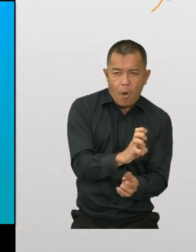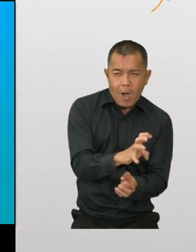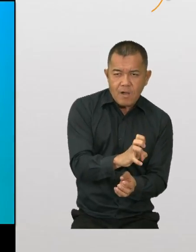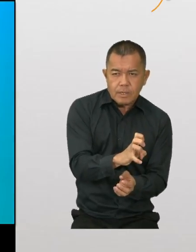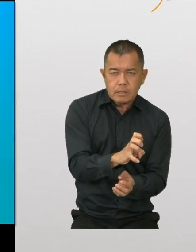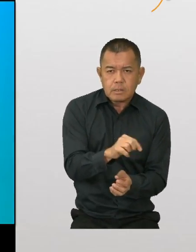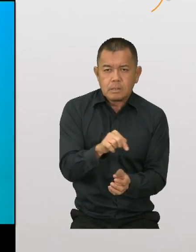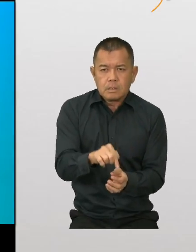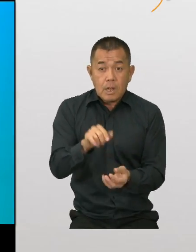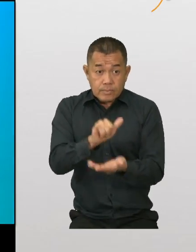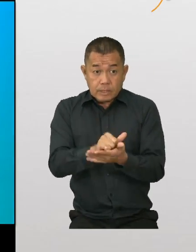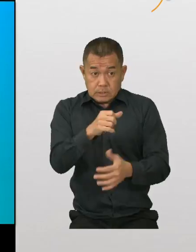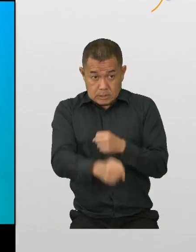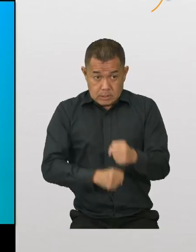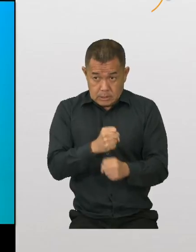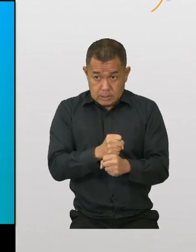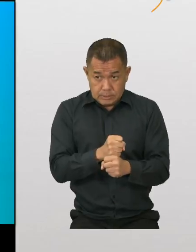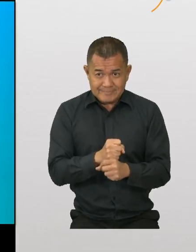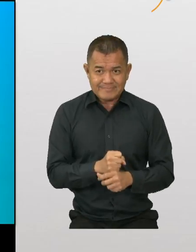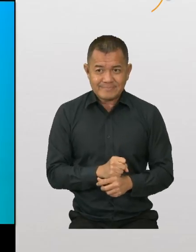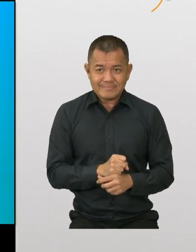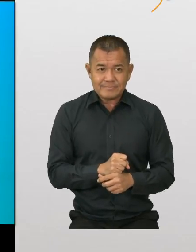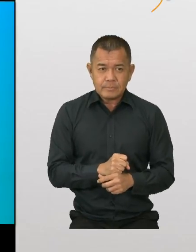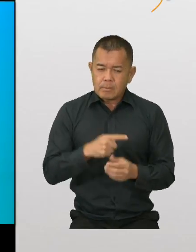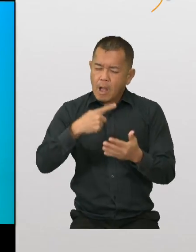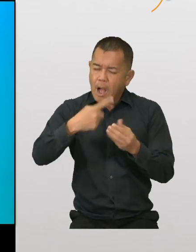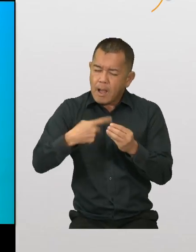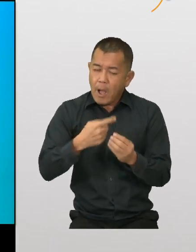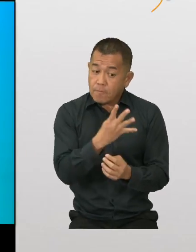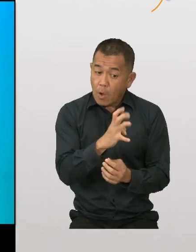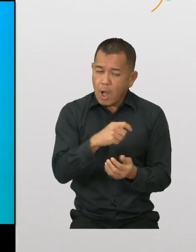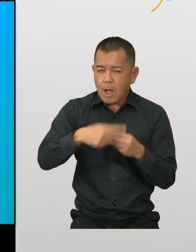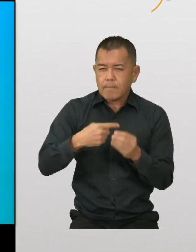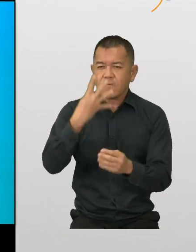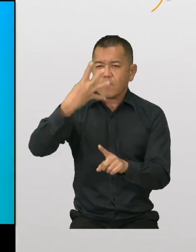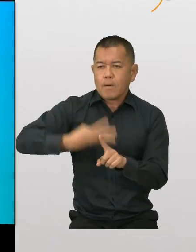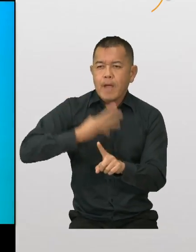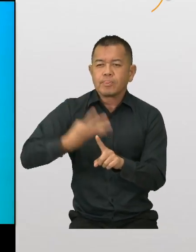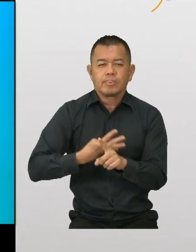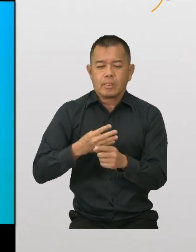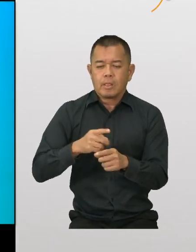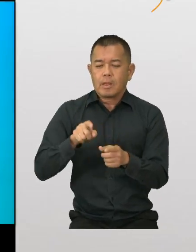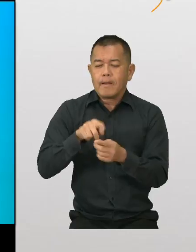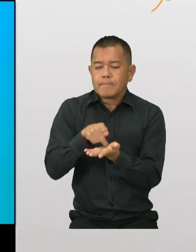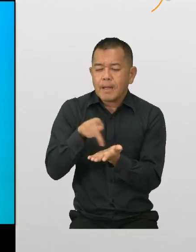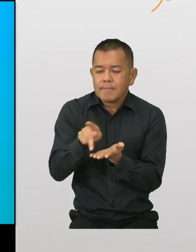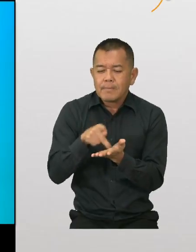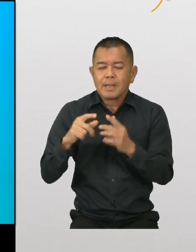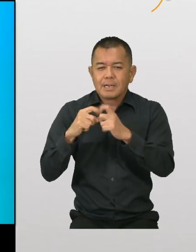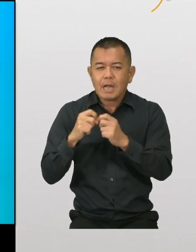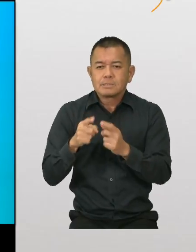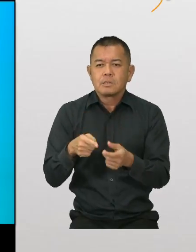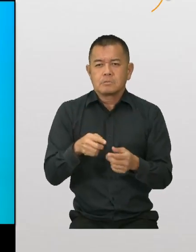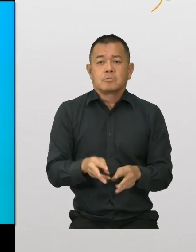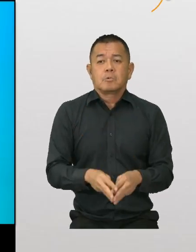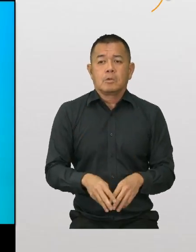应该可以 That 抵 is 消 about 多达 4 months 4个月 worth 的 of 水电 utility 费 bills. 换句话说，每12 In 个月 other words, 的水 for 电 every